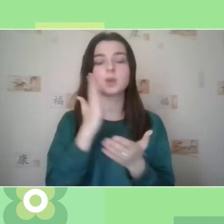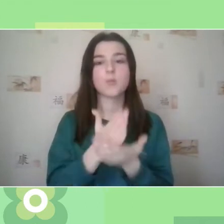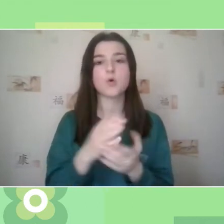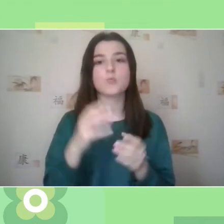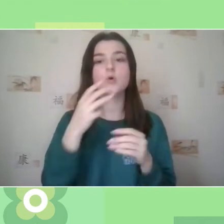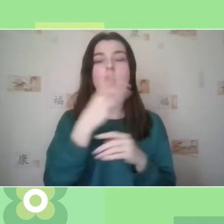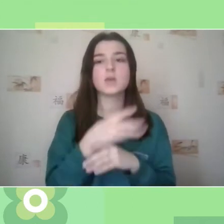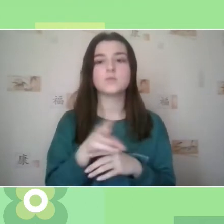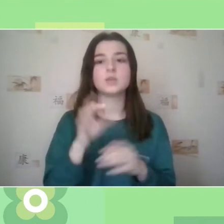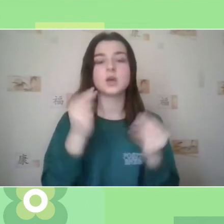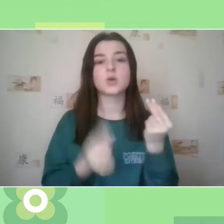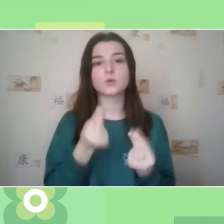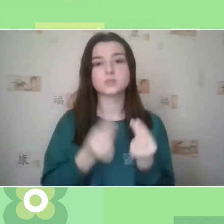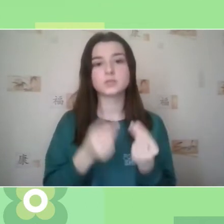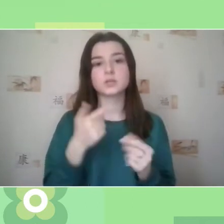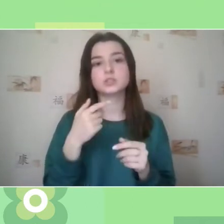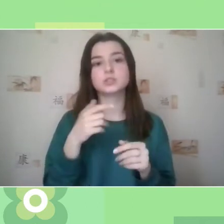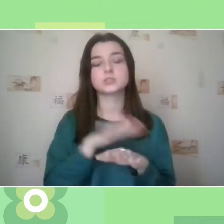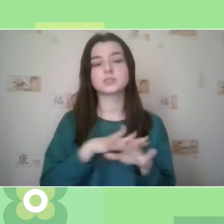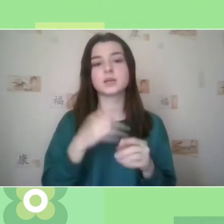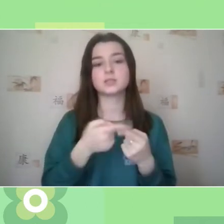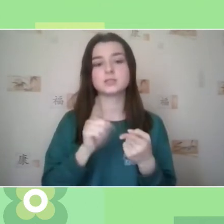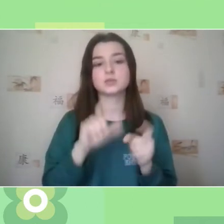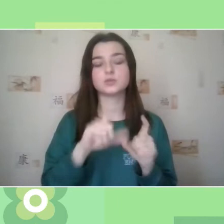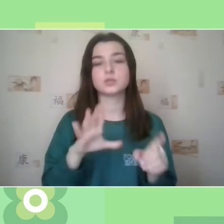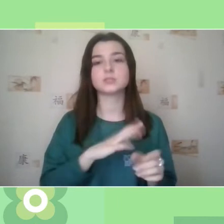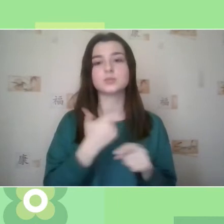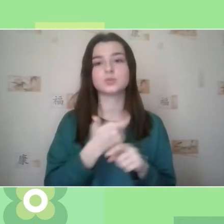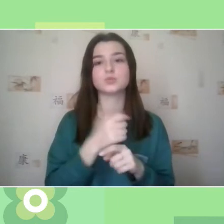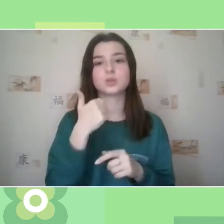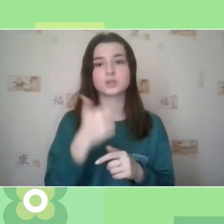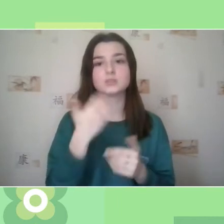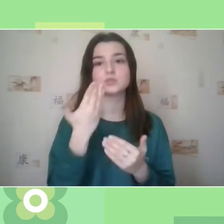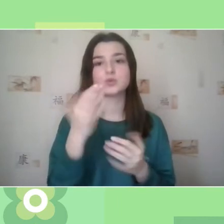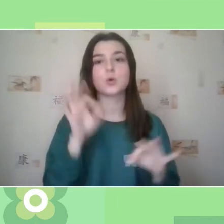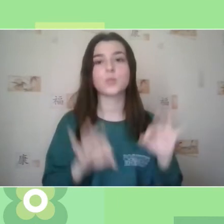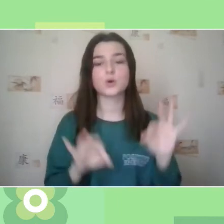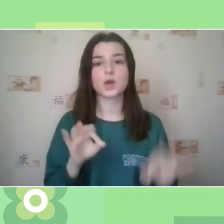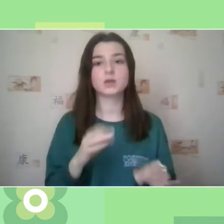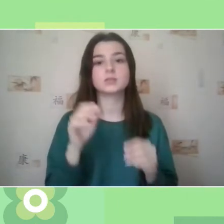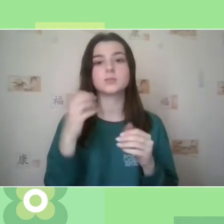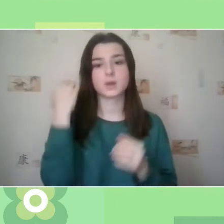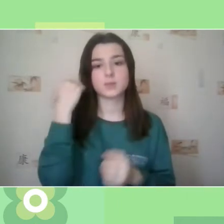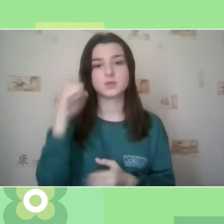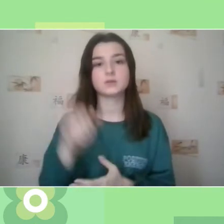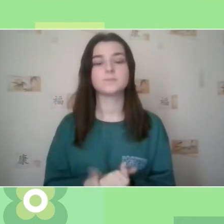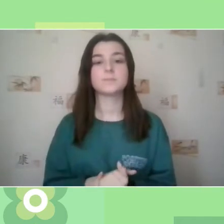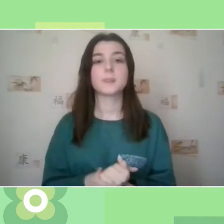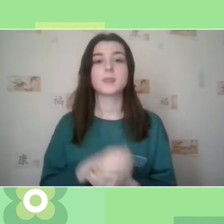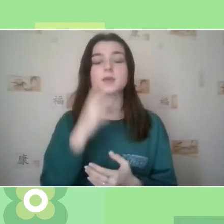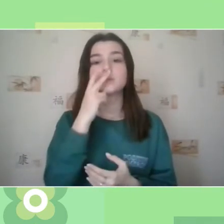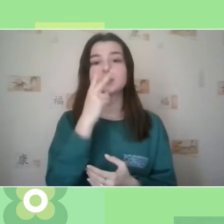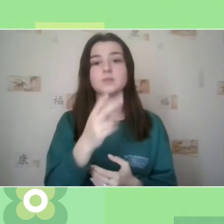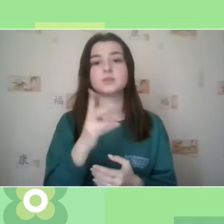ефірі розіграш серед цих людей, і це було насправді класно. До речі, його проект переміг. Подивитись